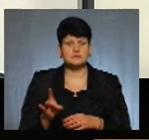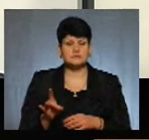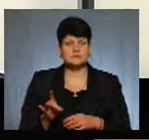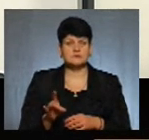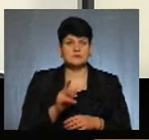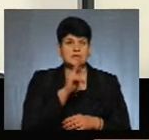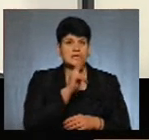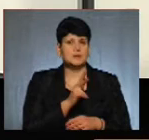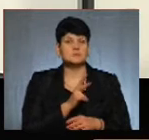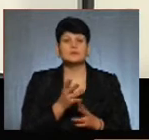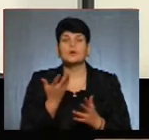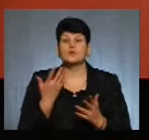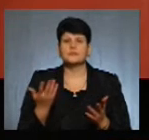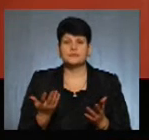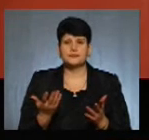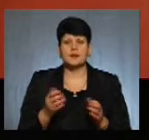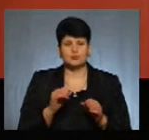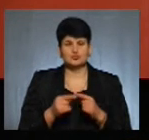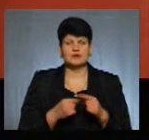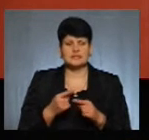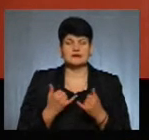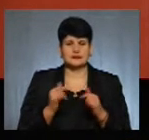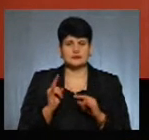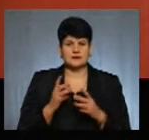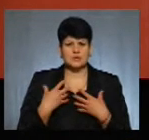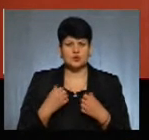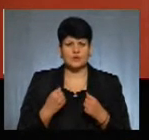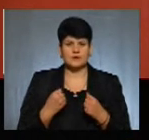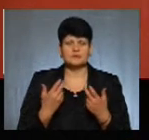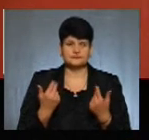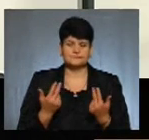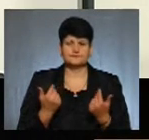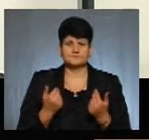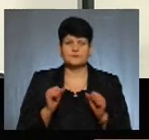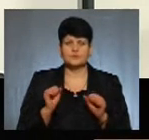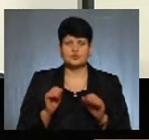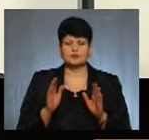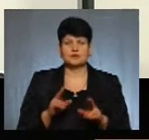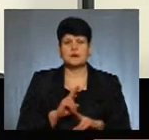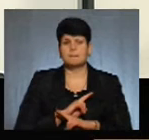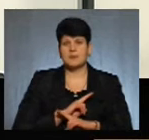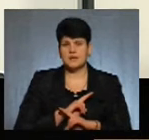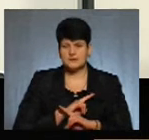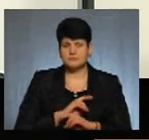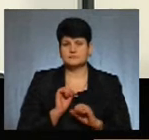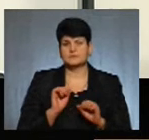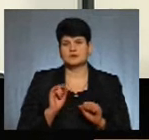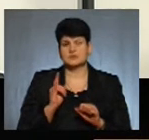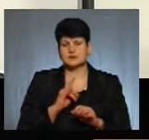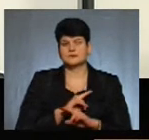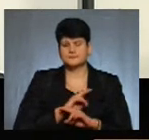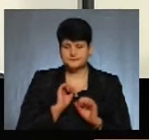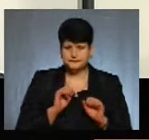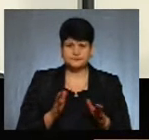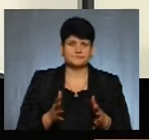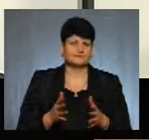Чи можуть бути якісь наслідки для дитини, для здоров'я звичайно, дитини? Звичайно, можуть бути і мертво, тобто замирання плоду